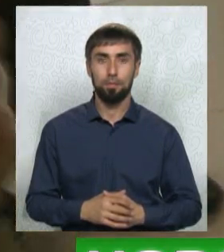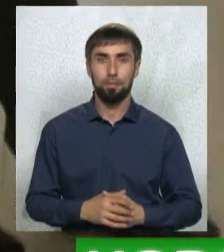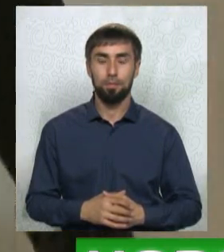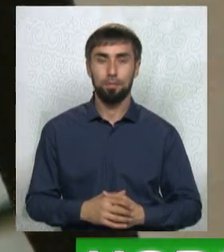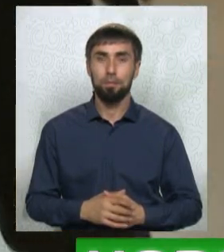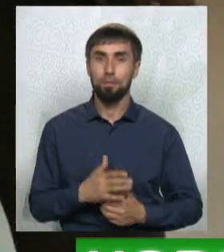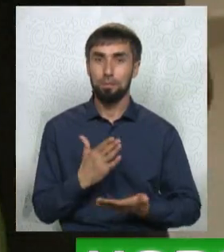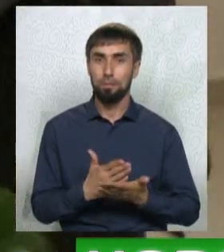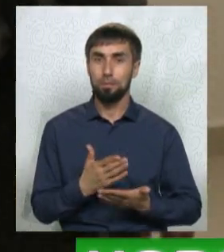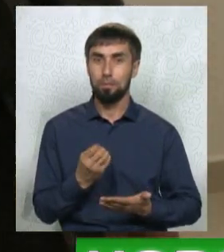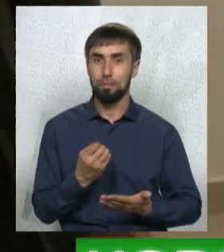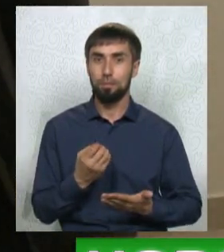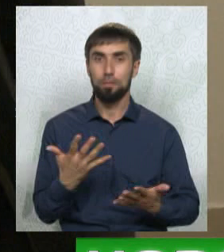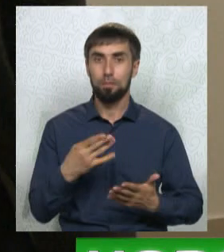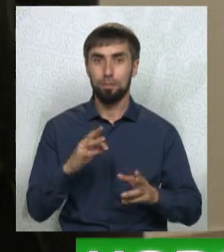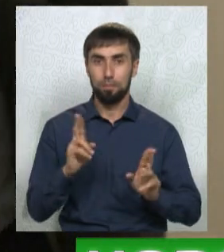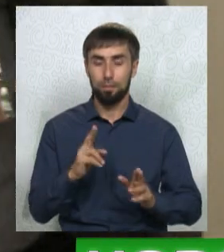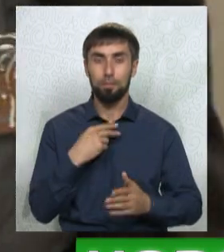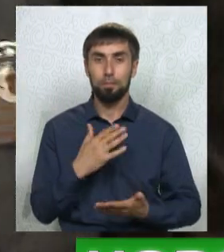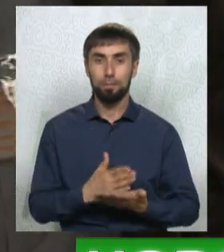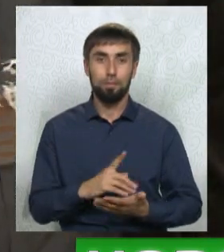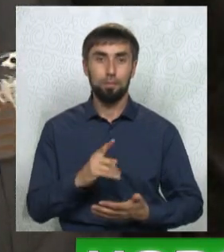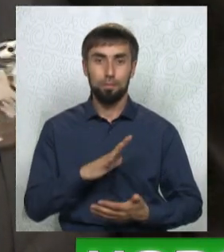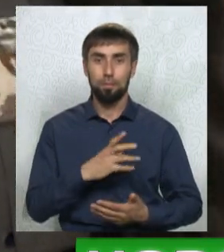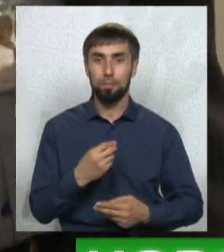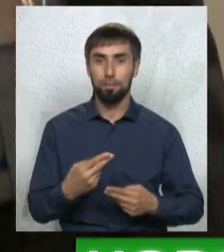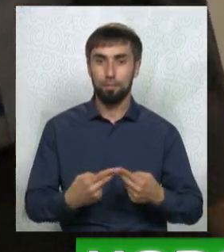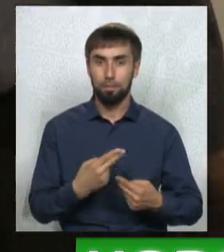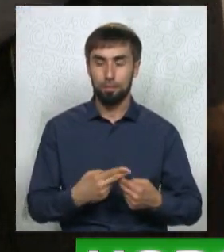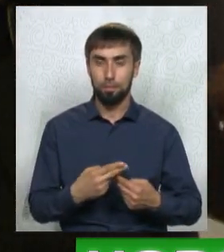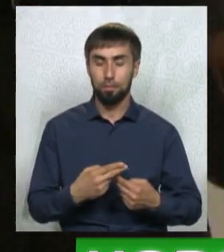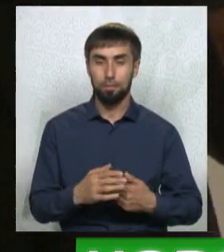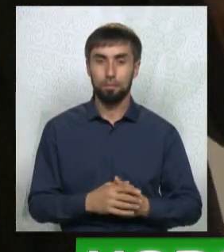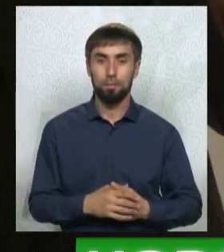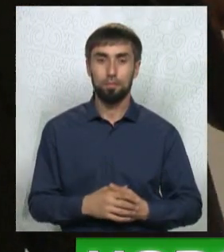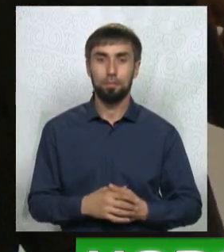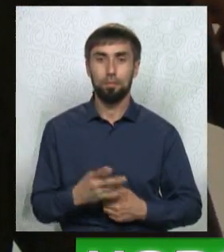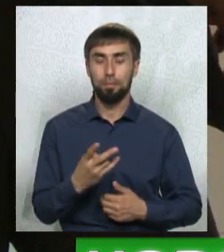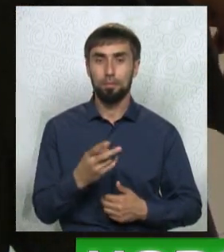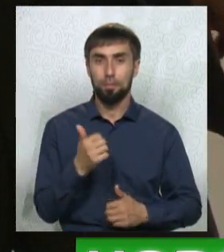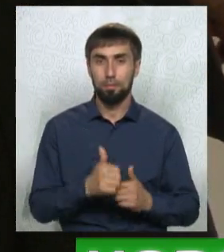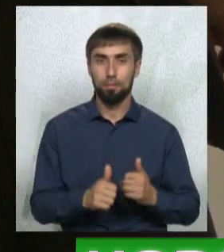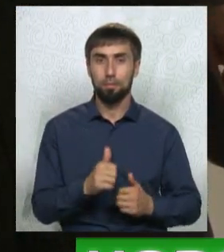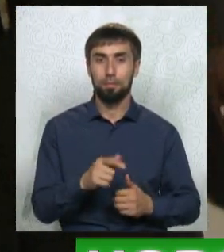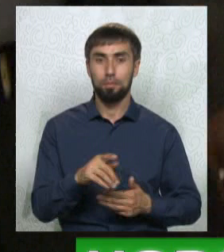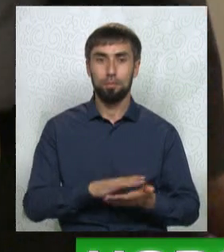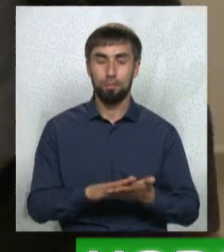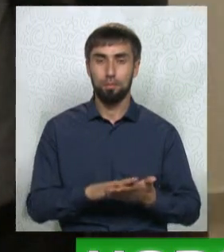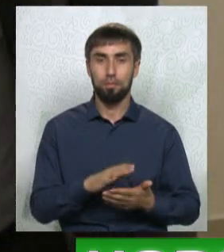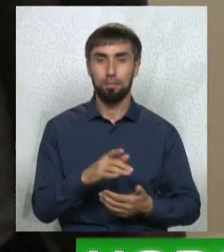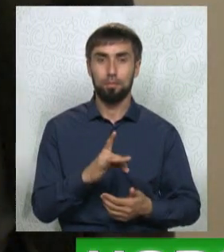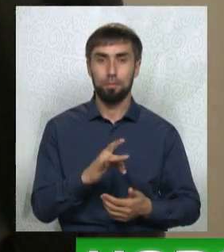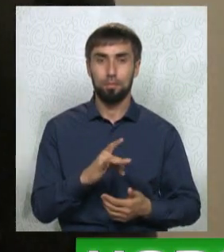А есть еще какие-нибудь правила? Есть, чтобы не мешало, чтобы нужно всегда очищать рубанок.